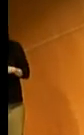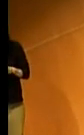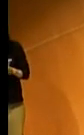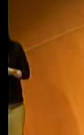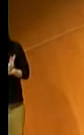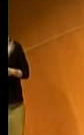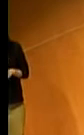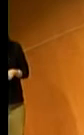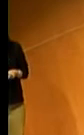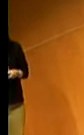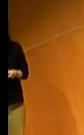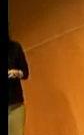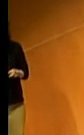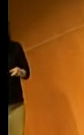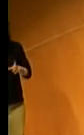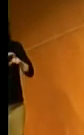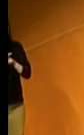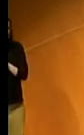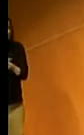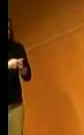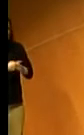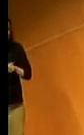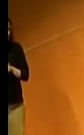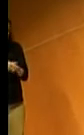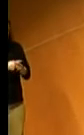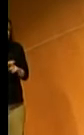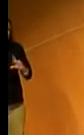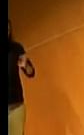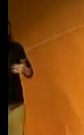Et donc, la répartition se fait en fonction